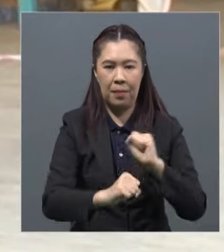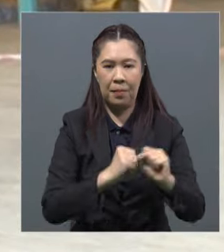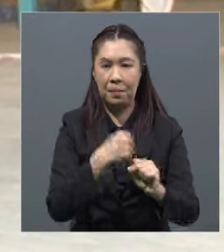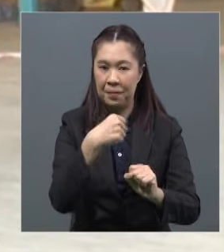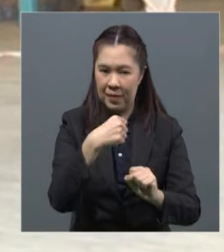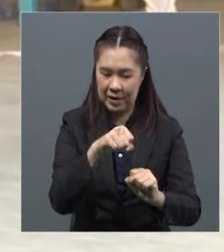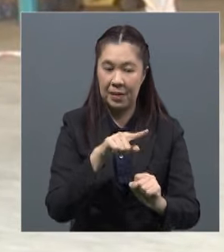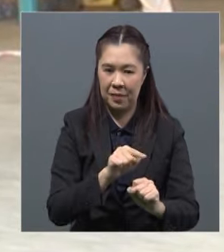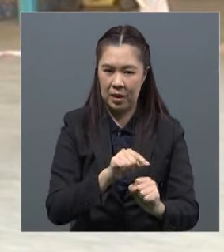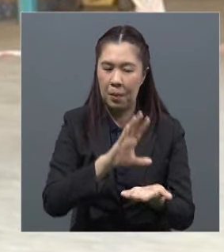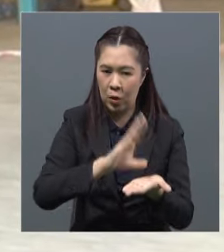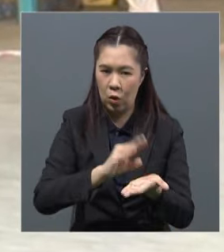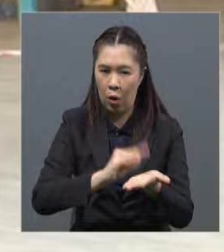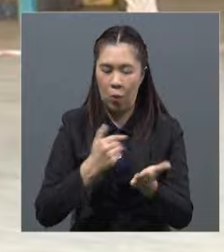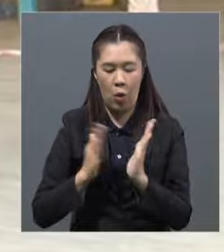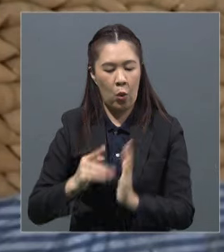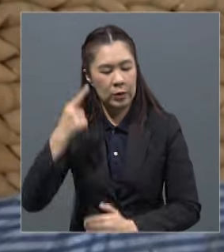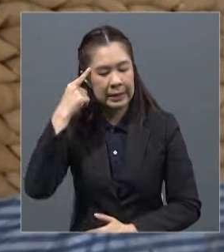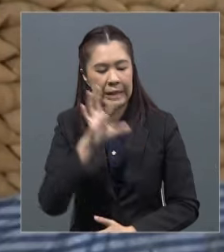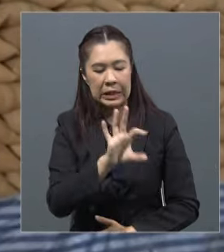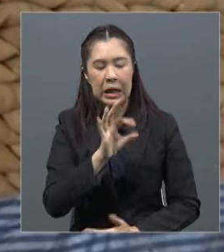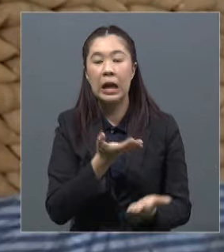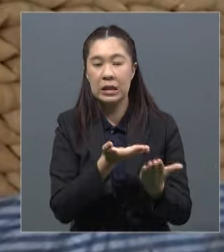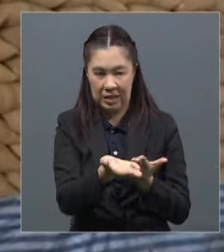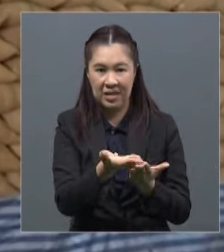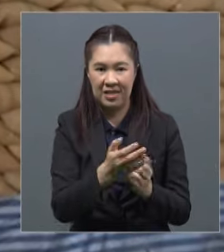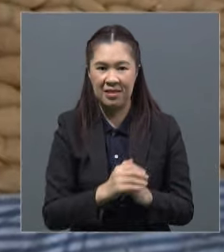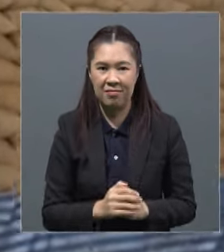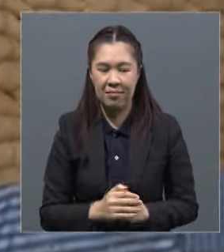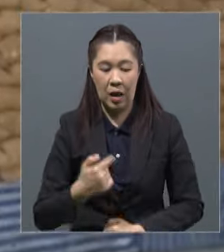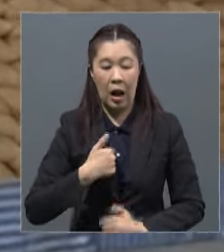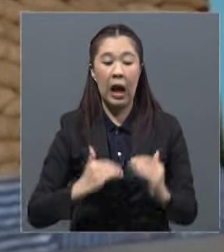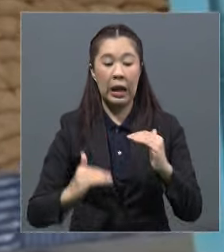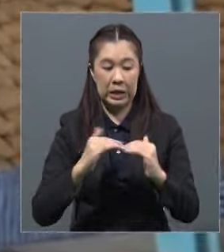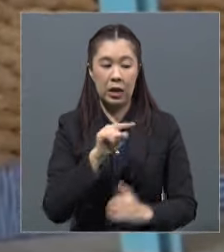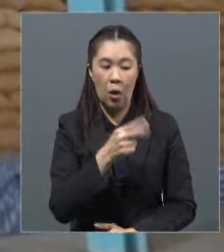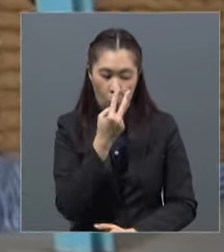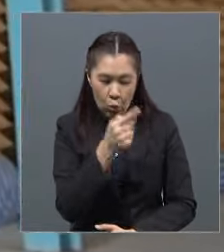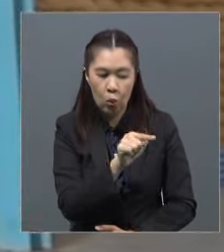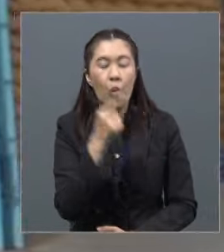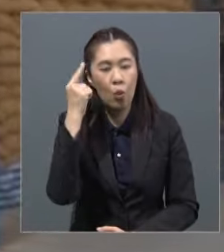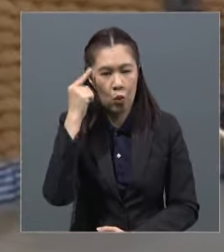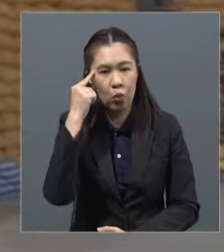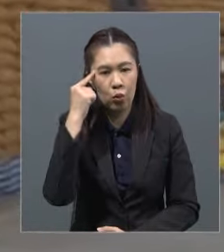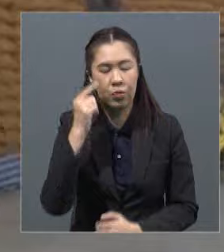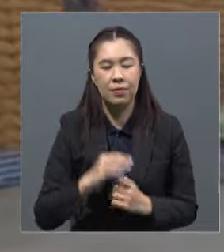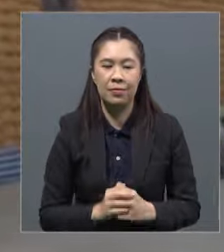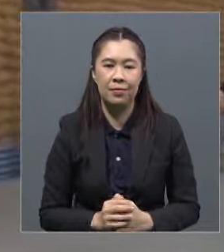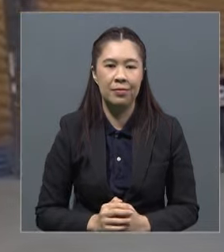ะเป็นข้อมูลในการตัดสินใจสำหรับผู้บริโภคคือมองว่าผู้บริโภคก็ต้องมีสิทธิ์ที่จะรู้ว่ามันคือข้าวล็อตนี้